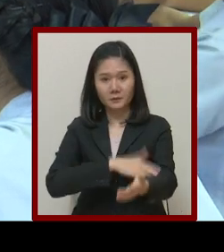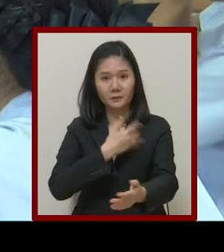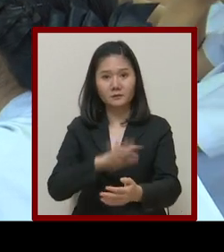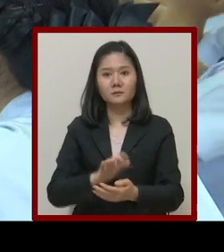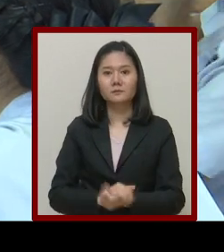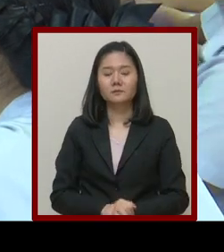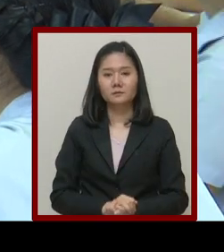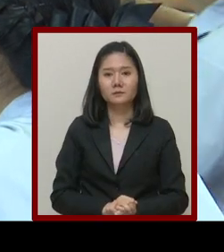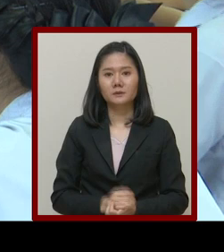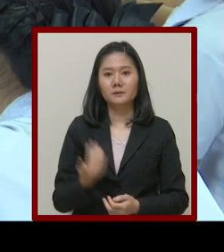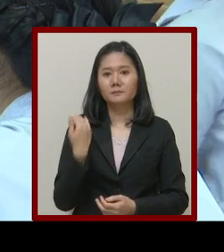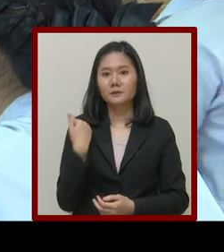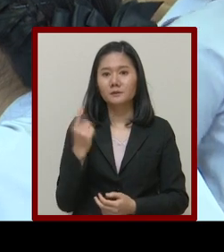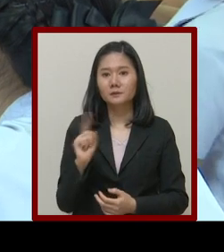ล้วนะคะ